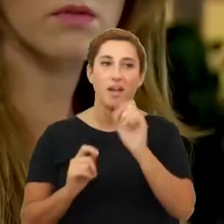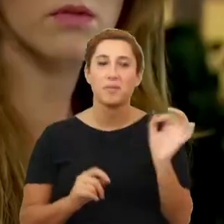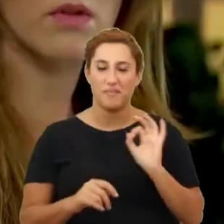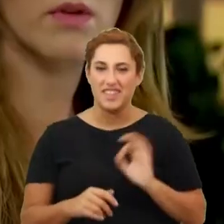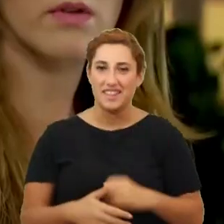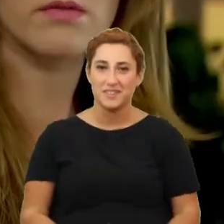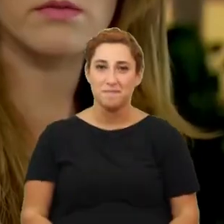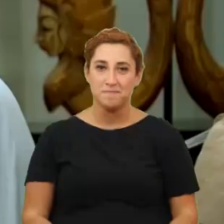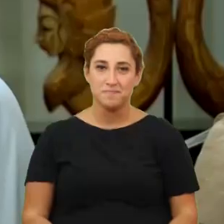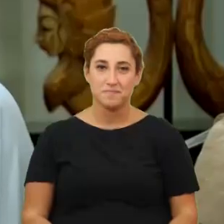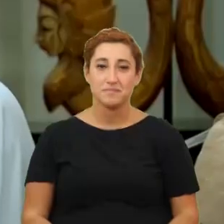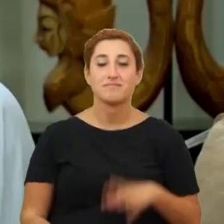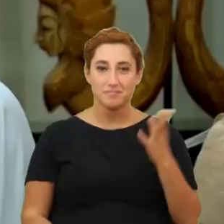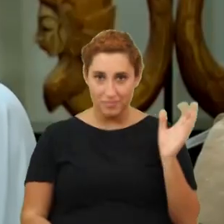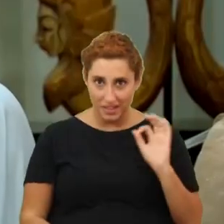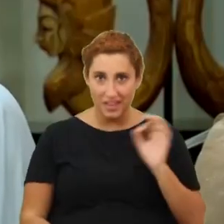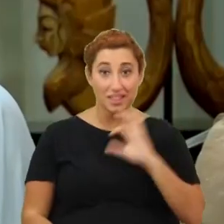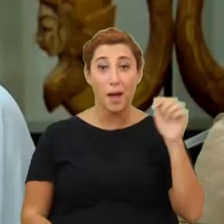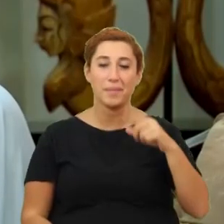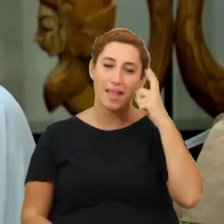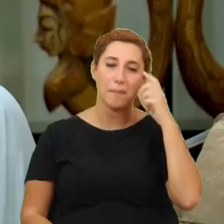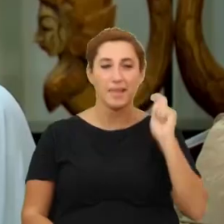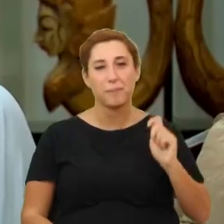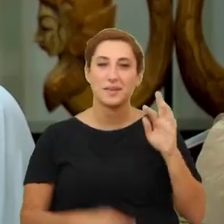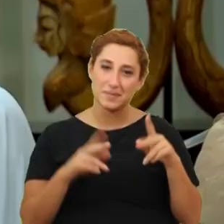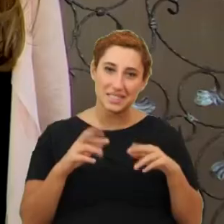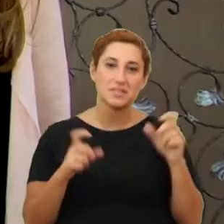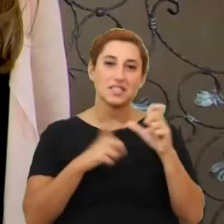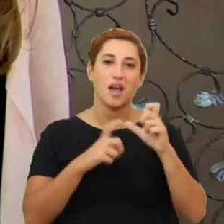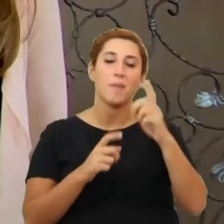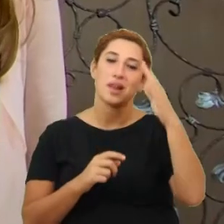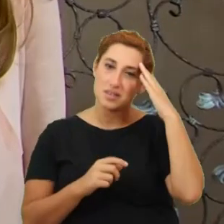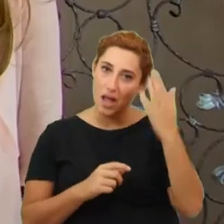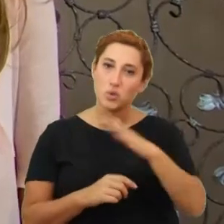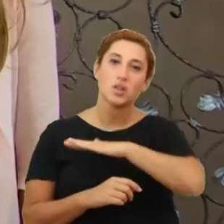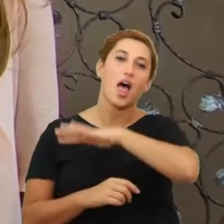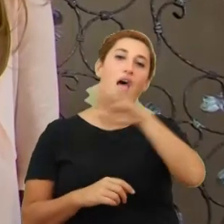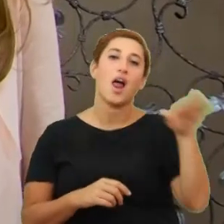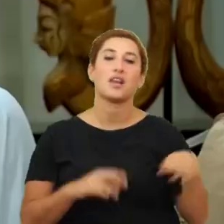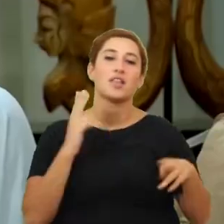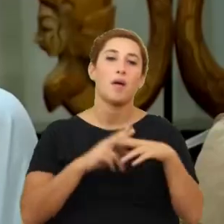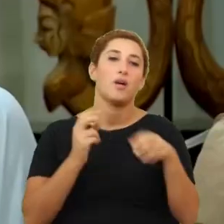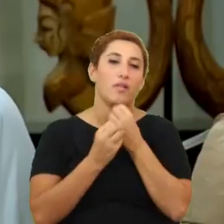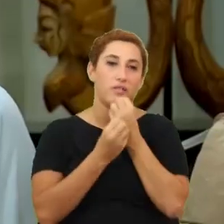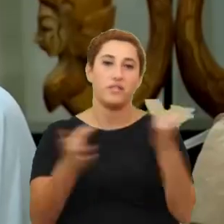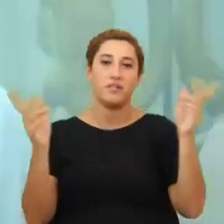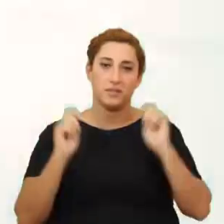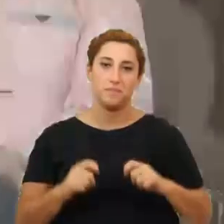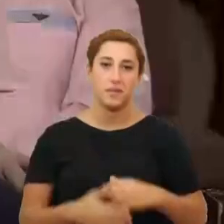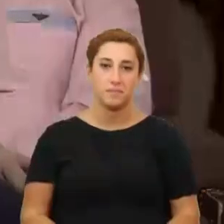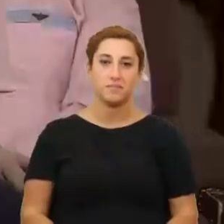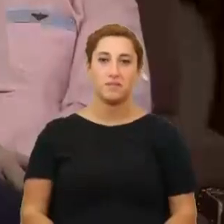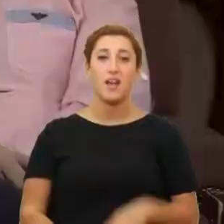evet. Evet tam da tahmin ettiğimiz gibi Sarp da sağ olsun herkese hemen bu durumu yaydı.